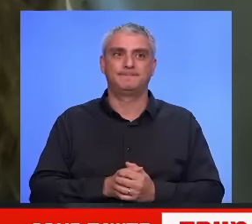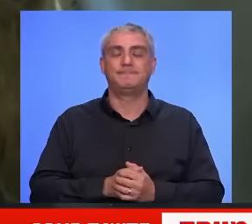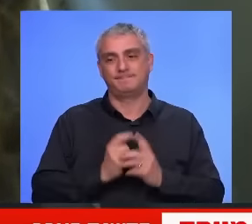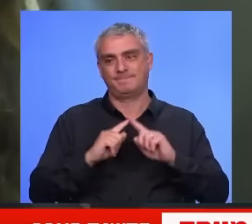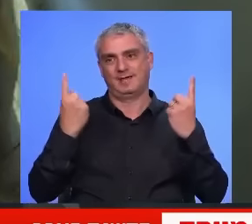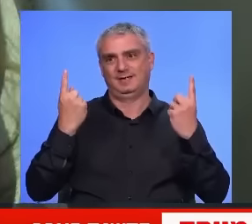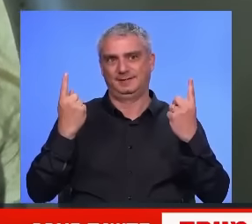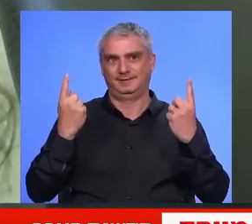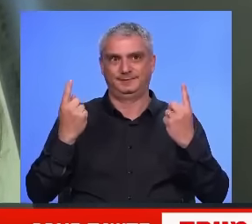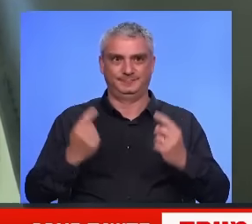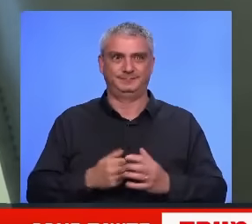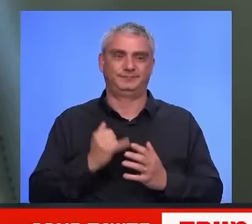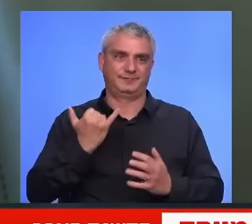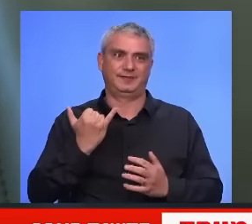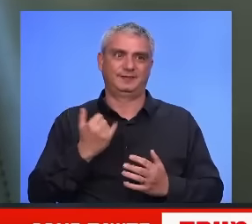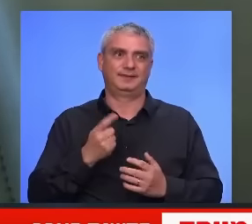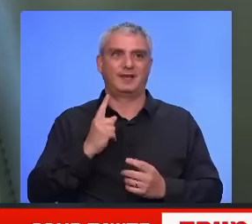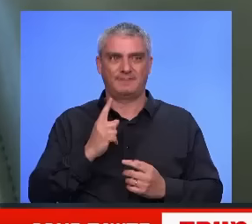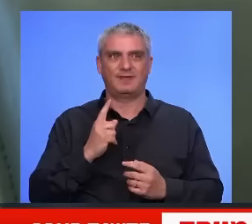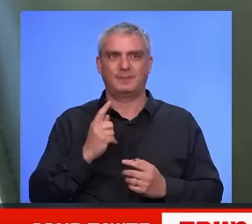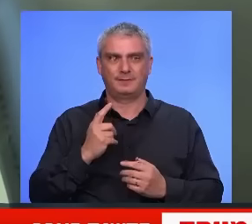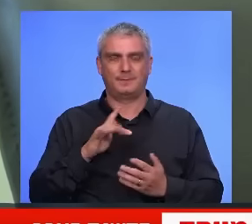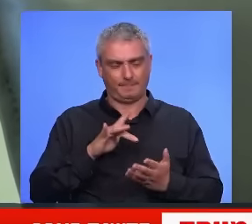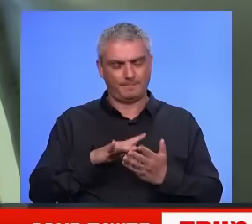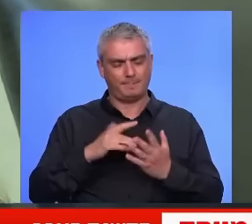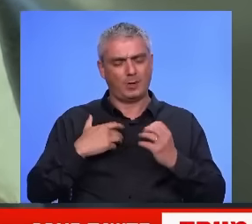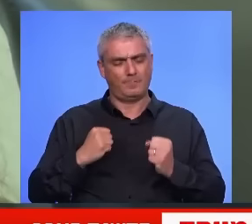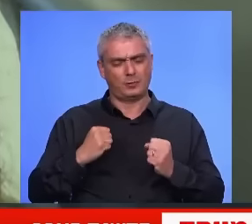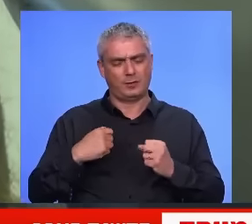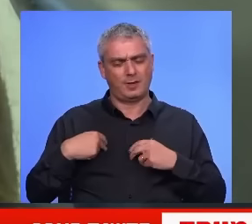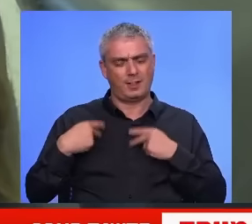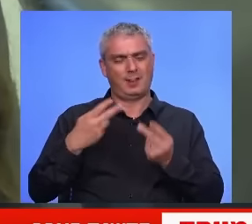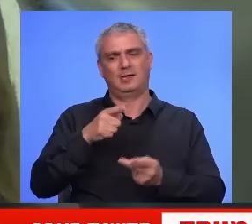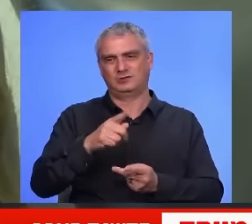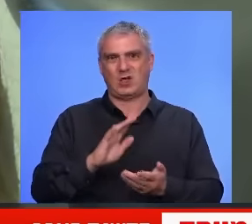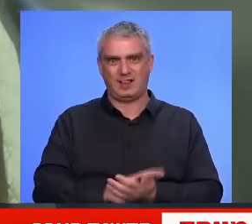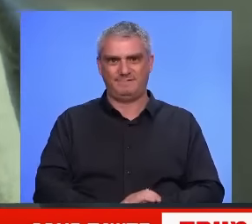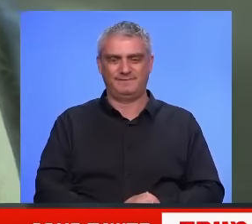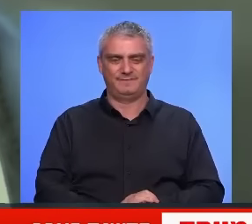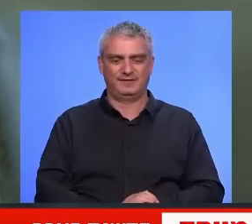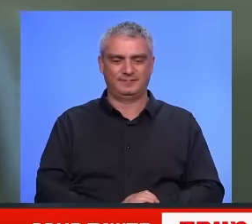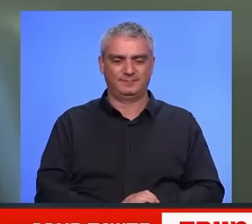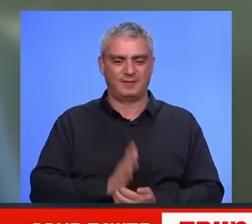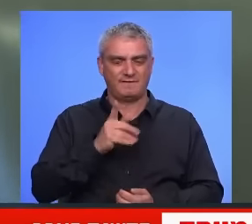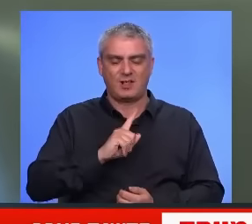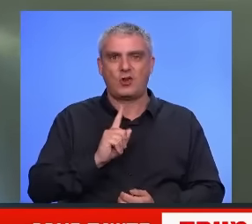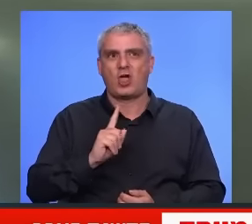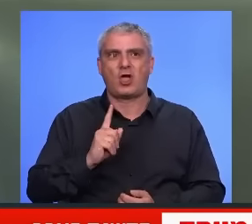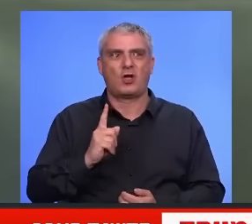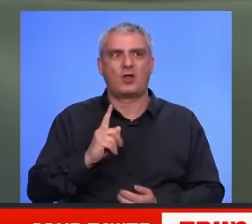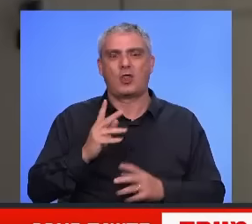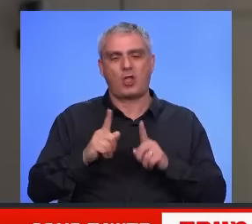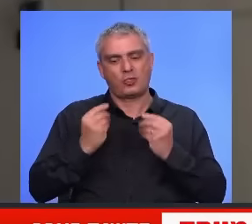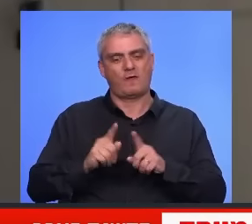אחרת. אחרת? כן. אבל זה קצת מקום בטוח לחזור אליו. למרות שאתה לא טוב כמו